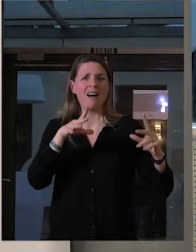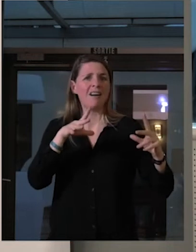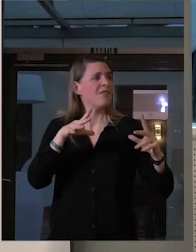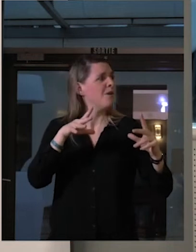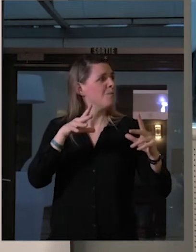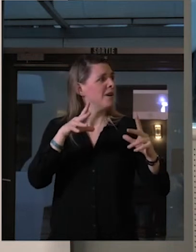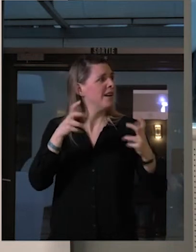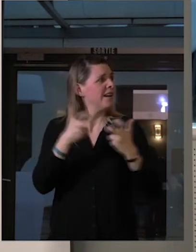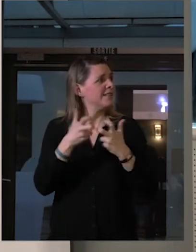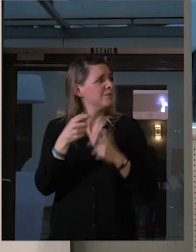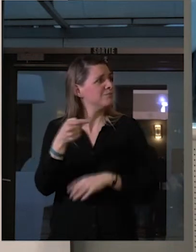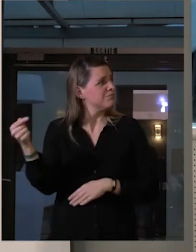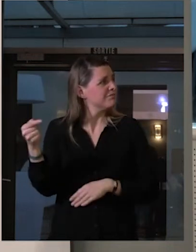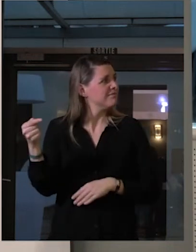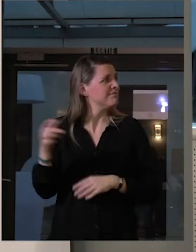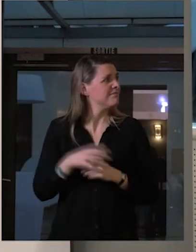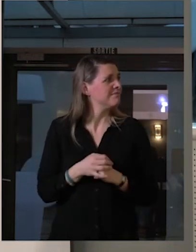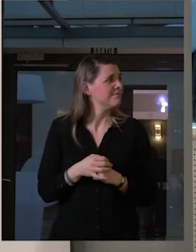exemple. Enfin, du mauvais...